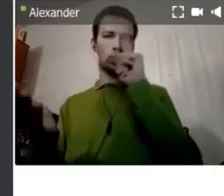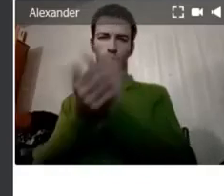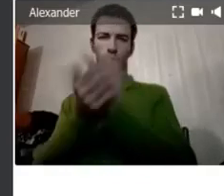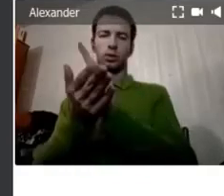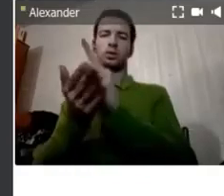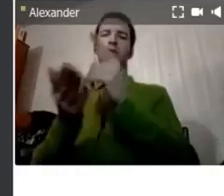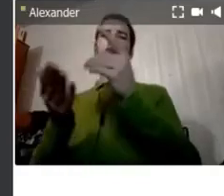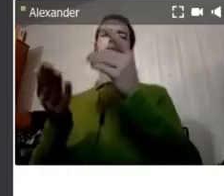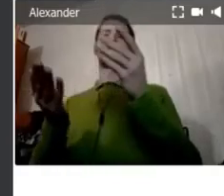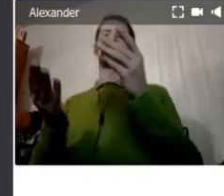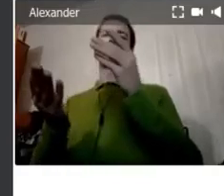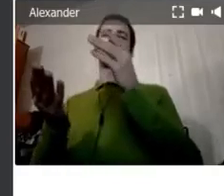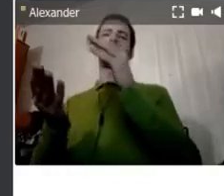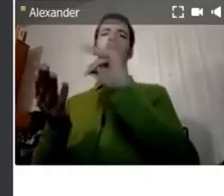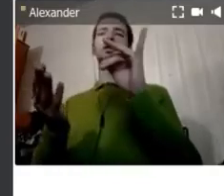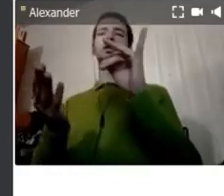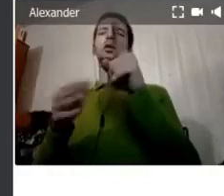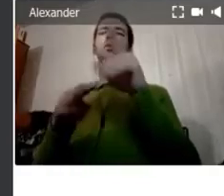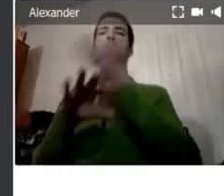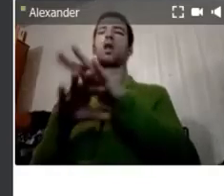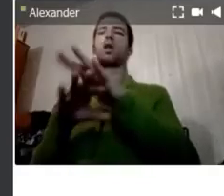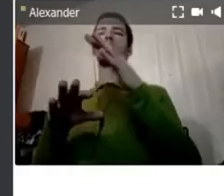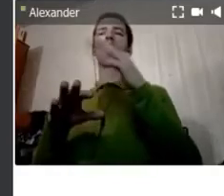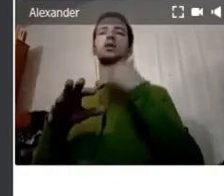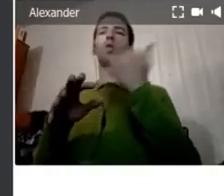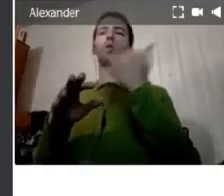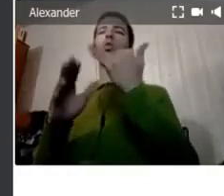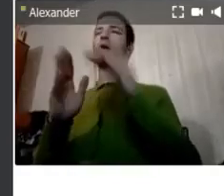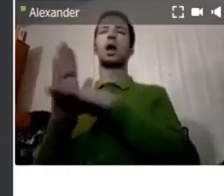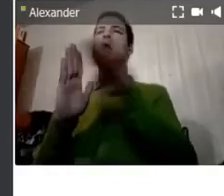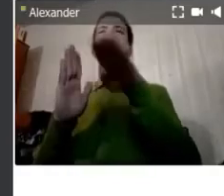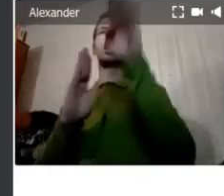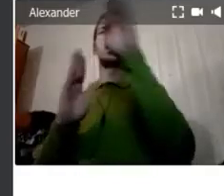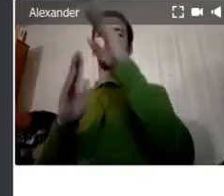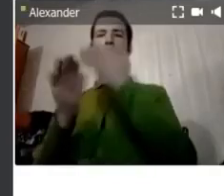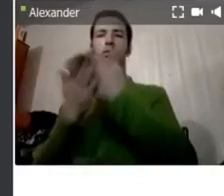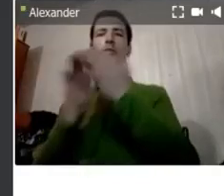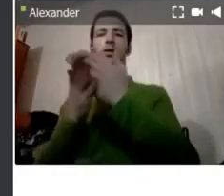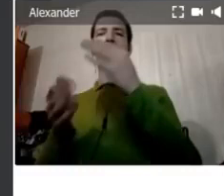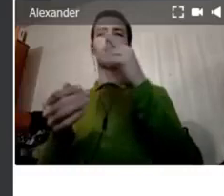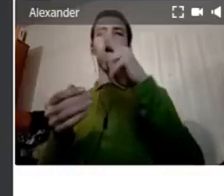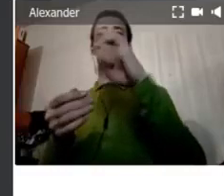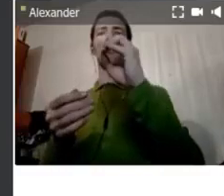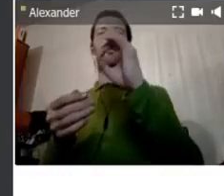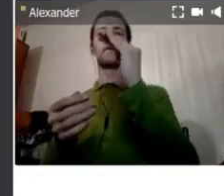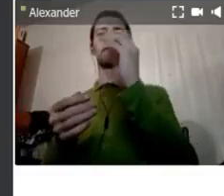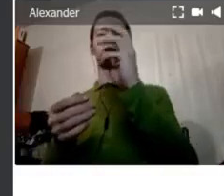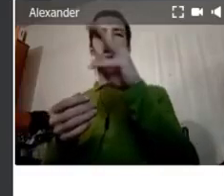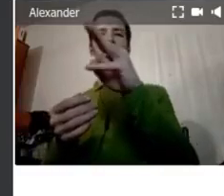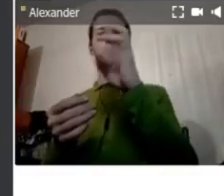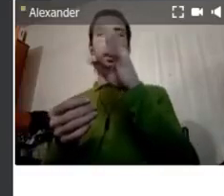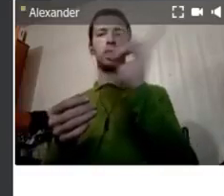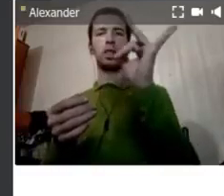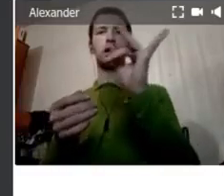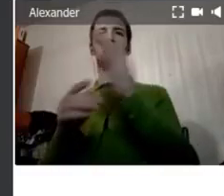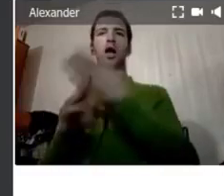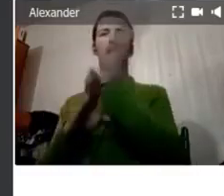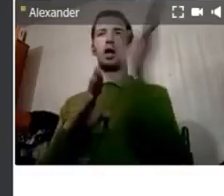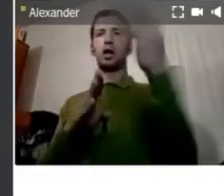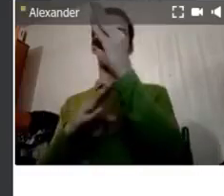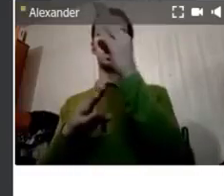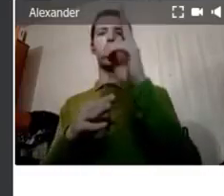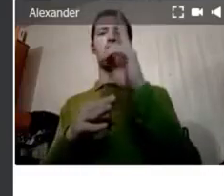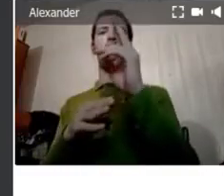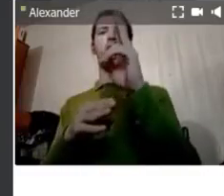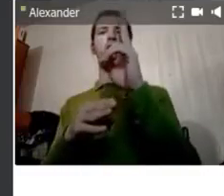квитанции. У нас все очень и очень серьезно. Почему к нам идут люди? Почему нам доверяют? Потому что у нас все юридически